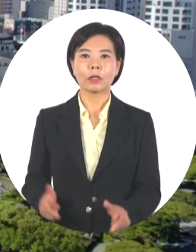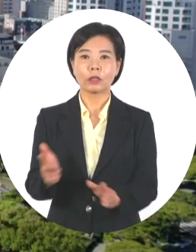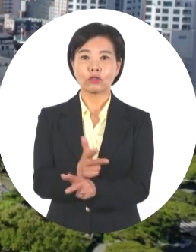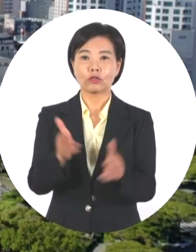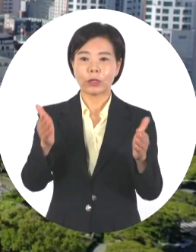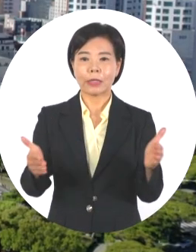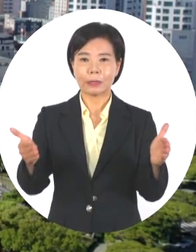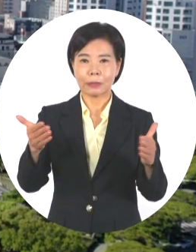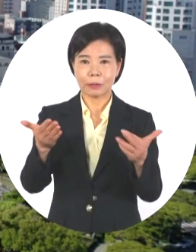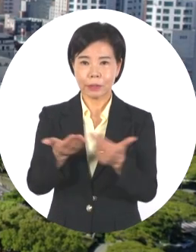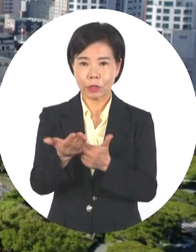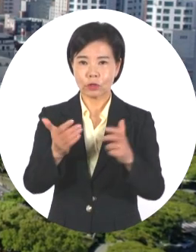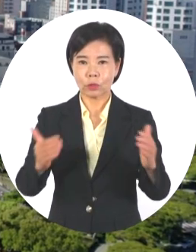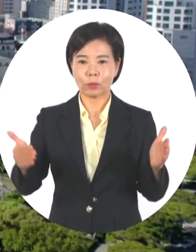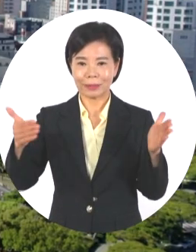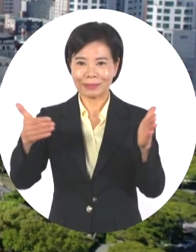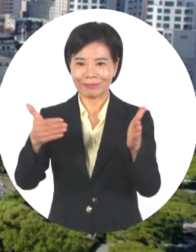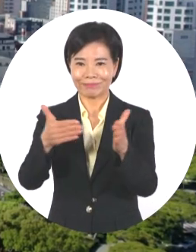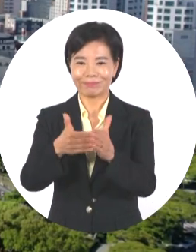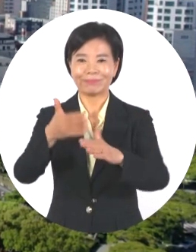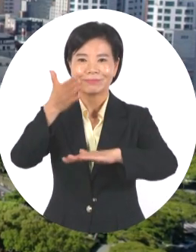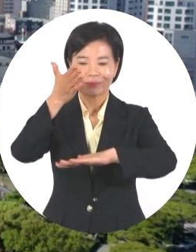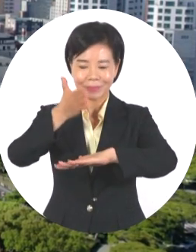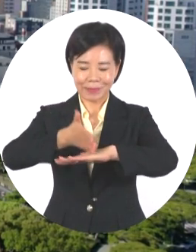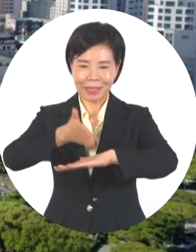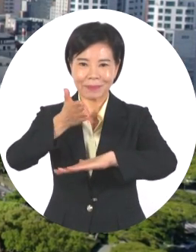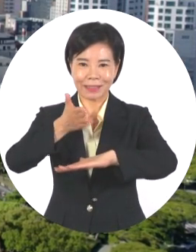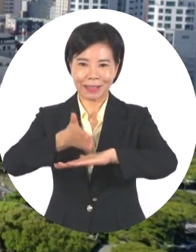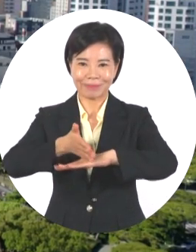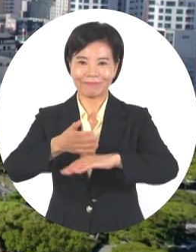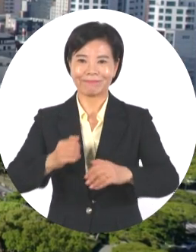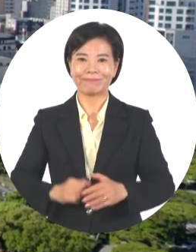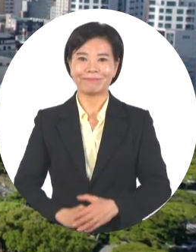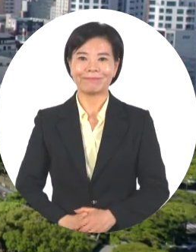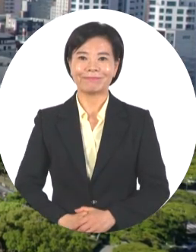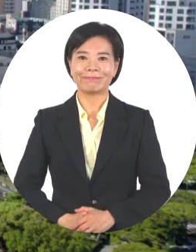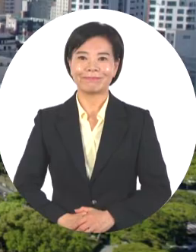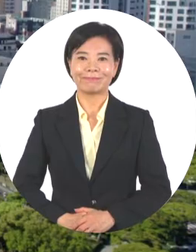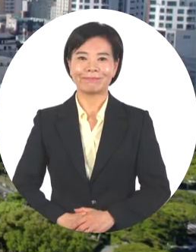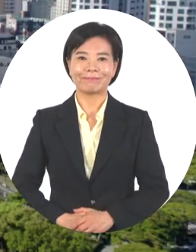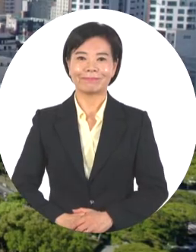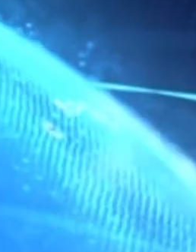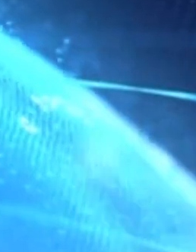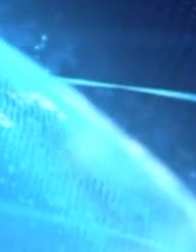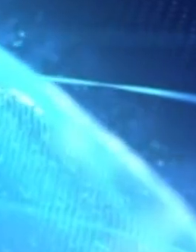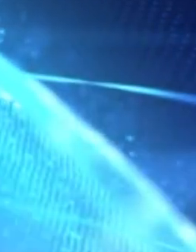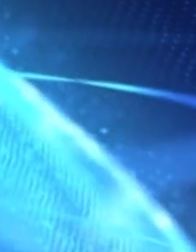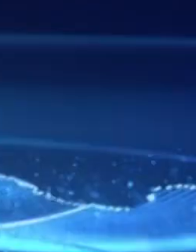지금까지 위클리 제주였습니다. 시청해주셔서 감사합니다.